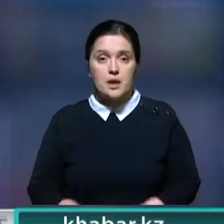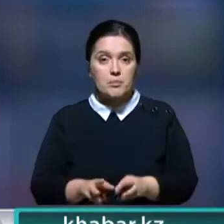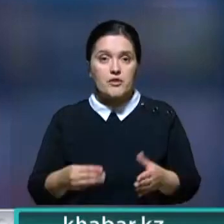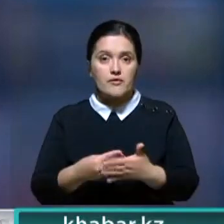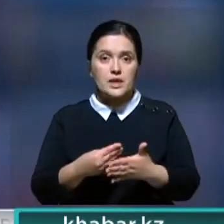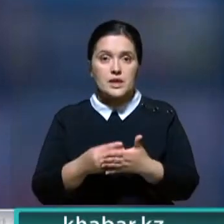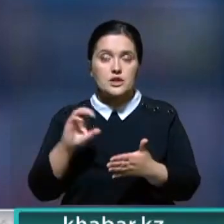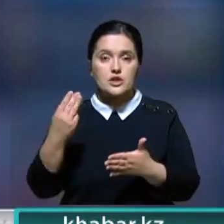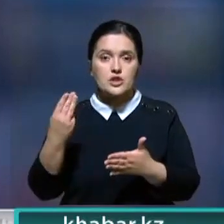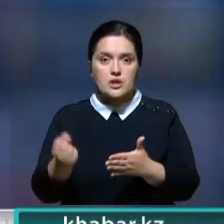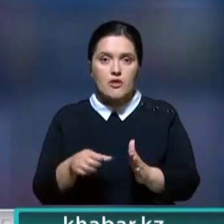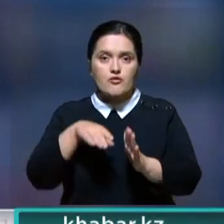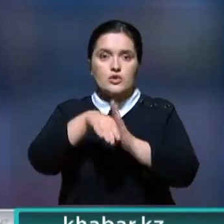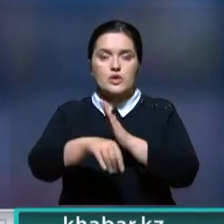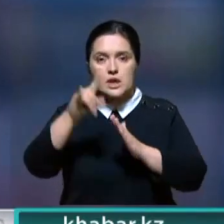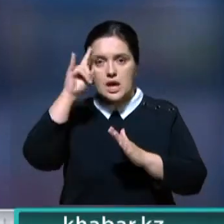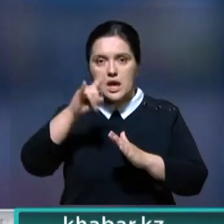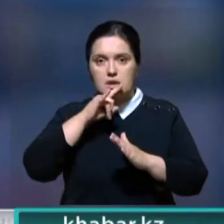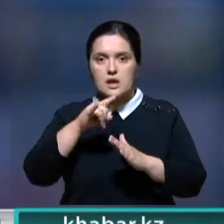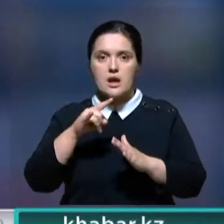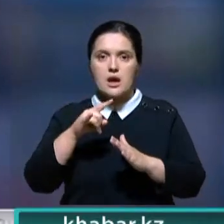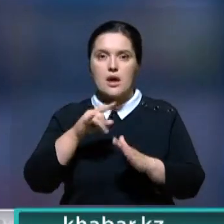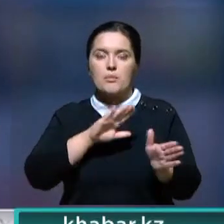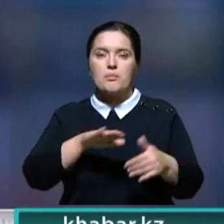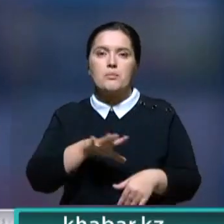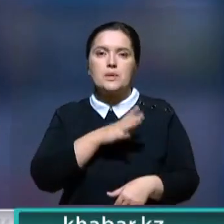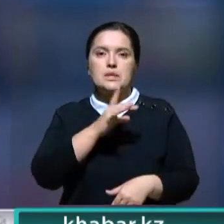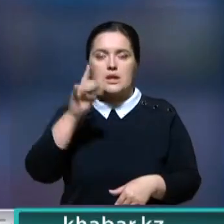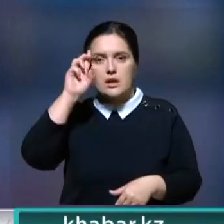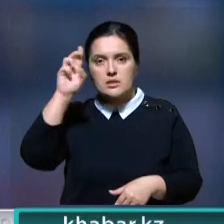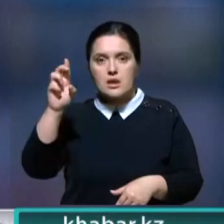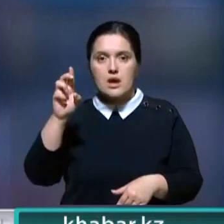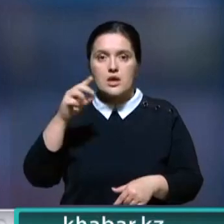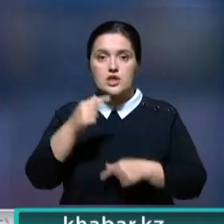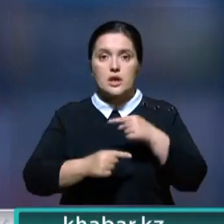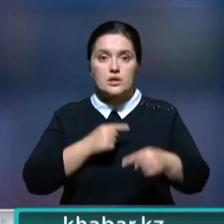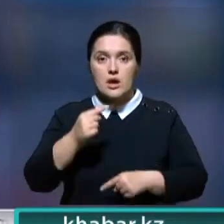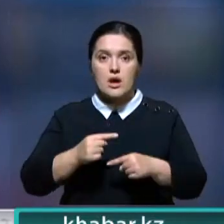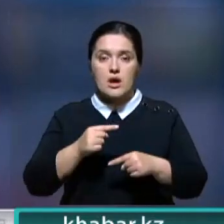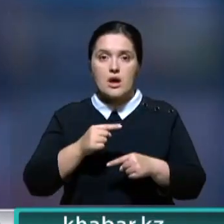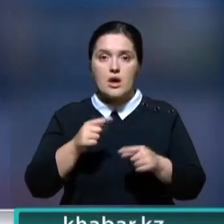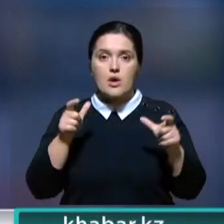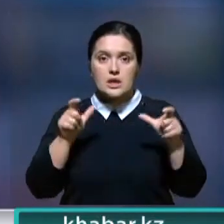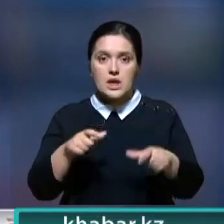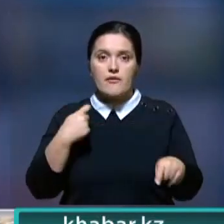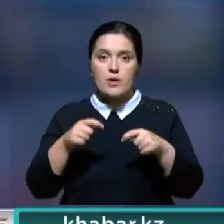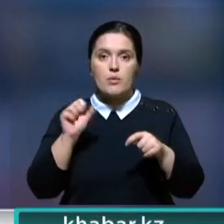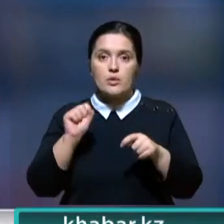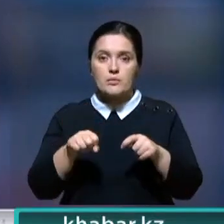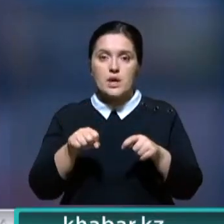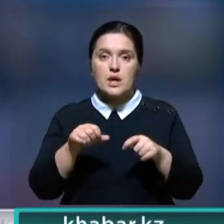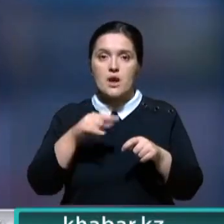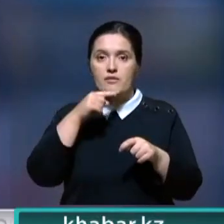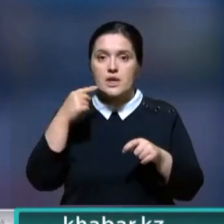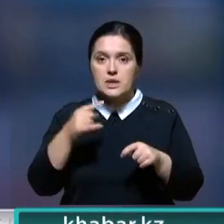министерство финансов соединенных штатов включила казахстан и некоторые другие постсоветские страны в число государств через которой под санкционные товары могут